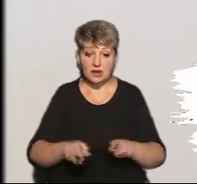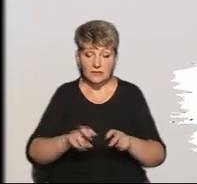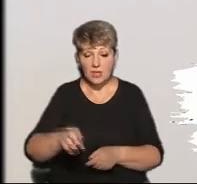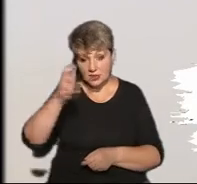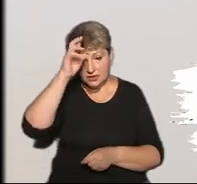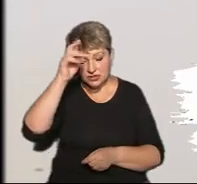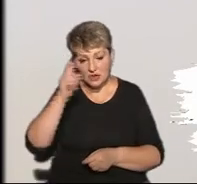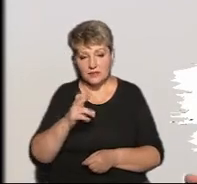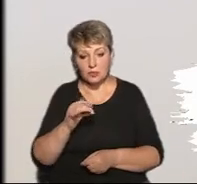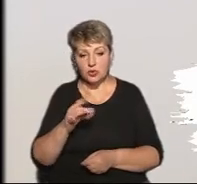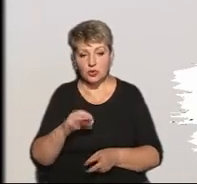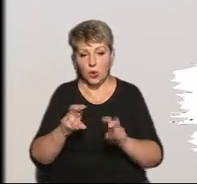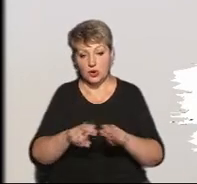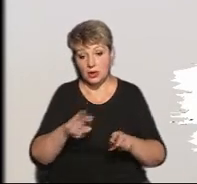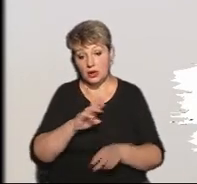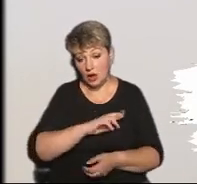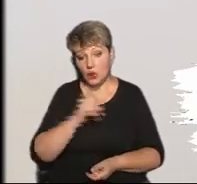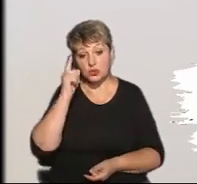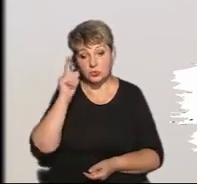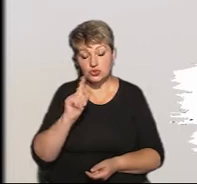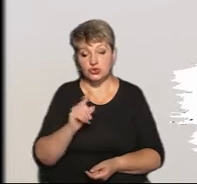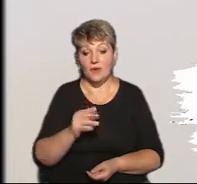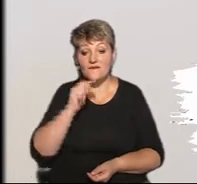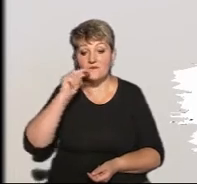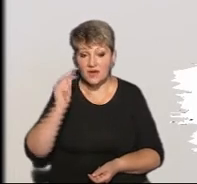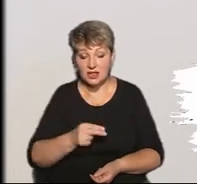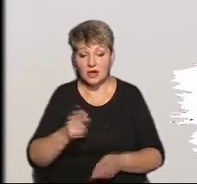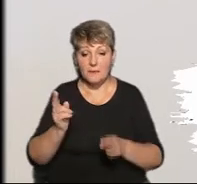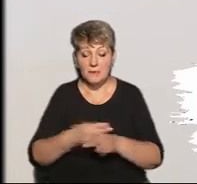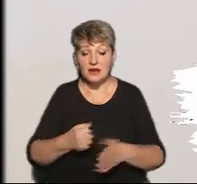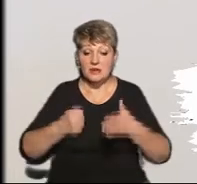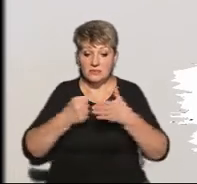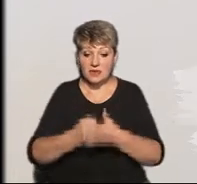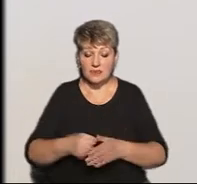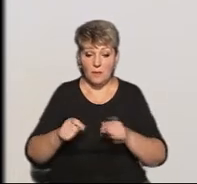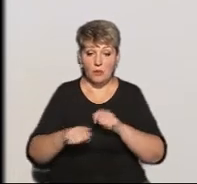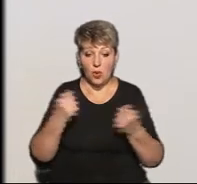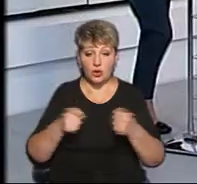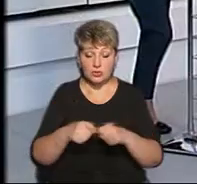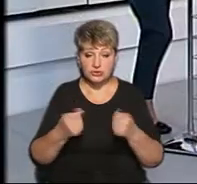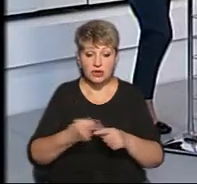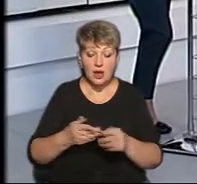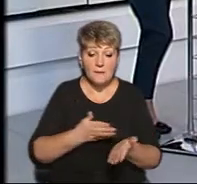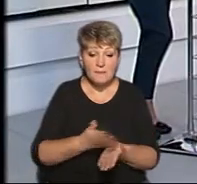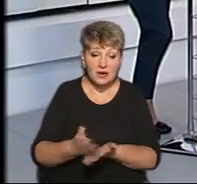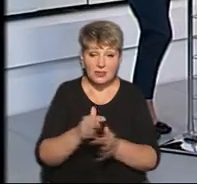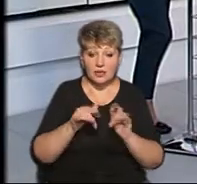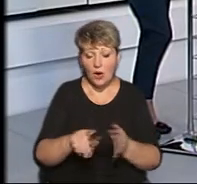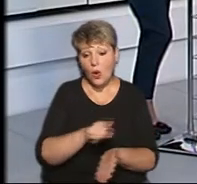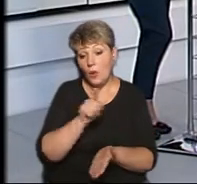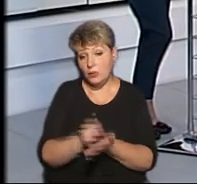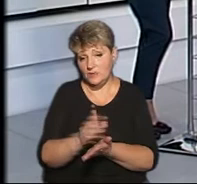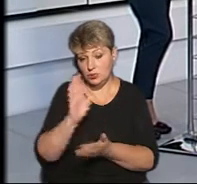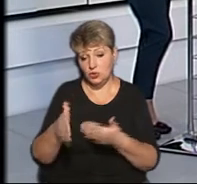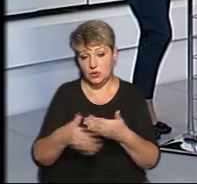бюро розслідування. От. І я думаю, що винні в безпідставному порушенні даних політичних замовлень і кримінальних справ обов'язково